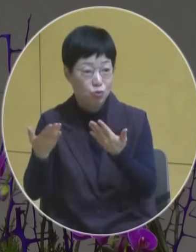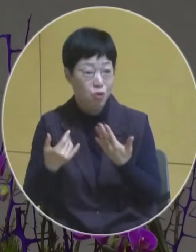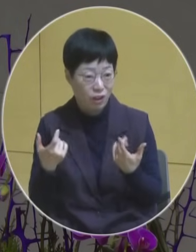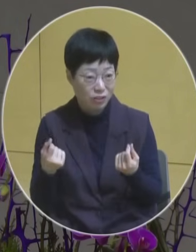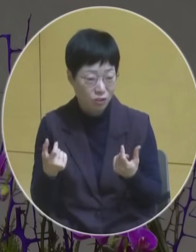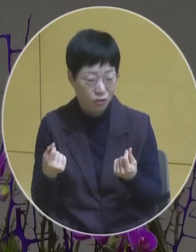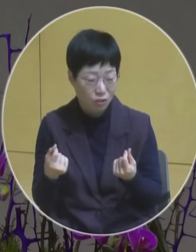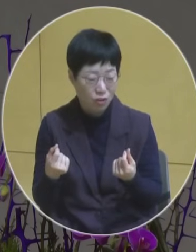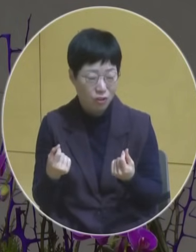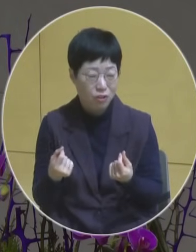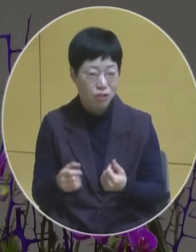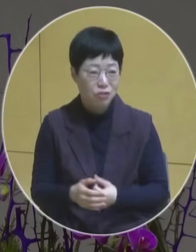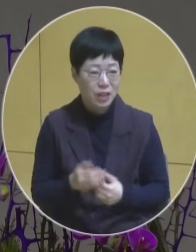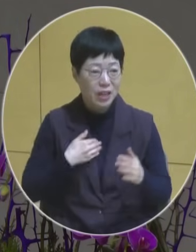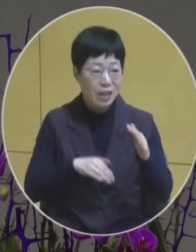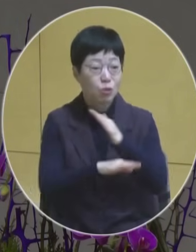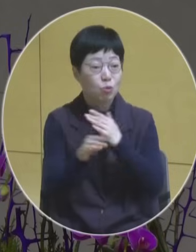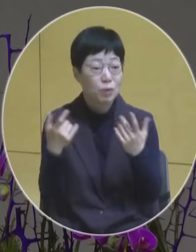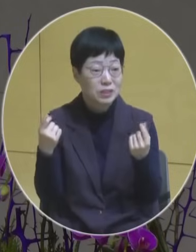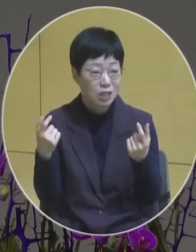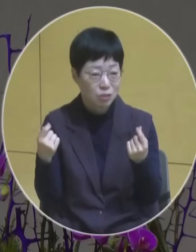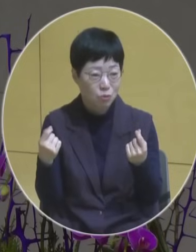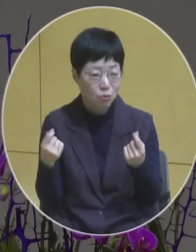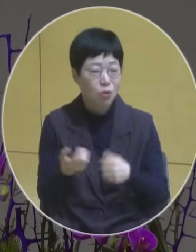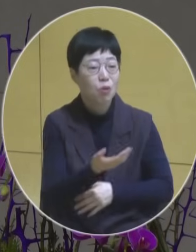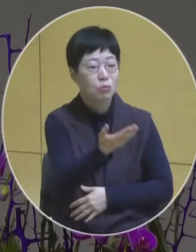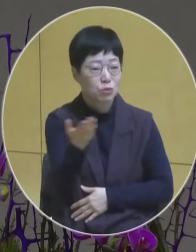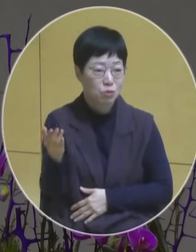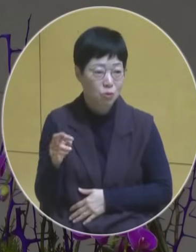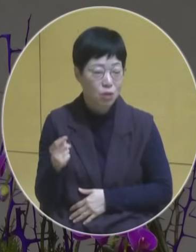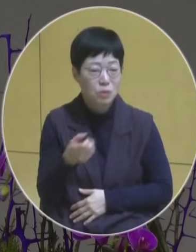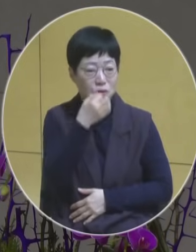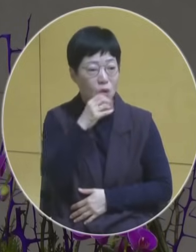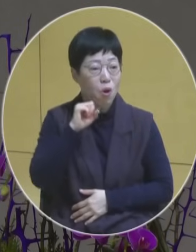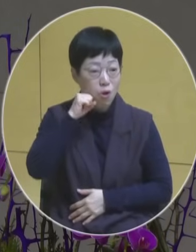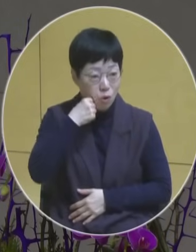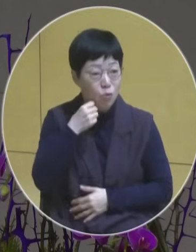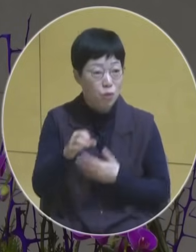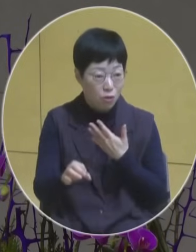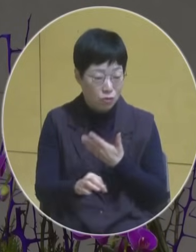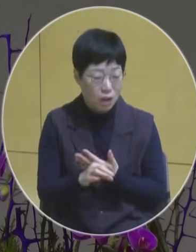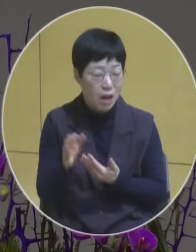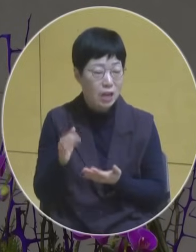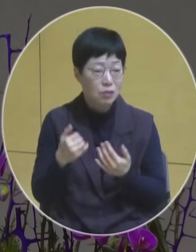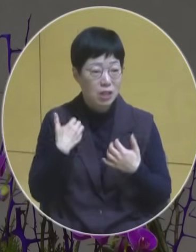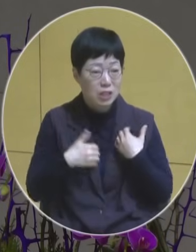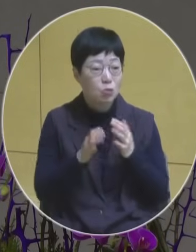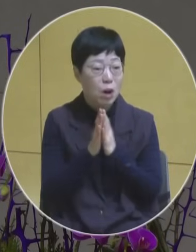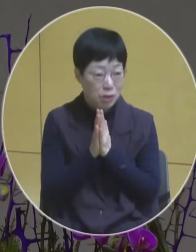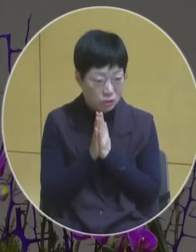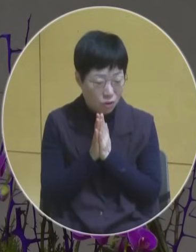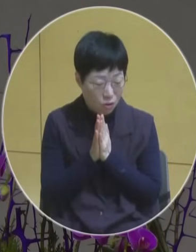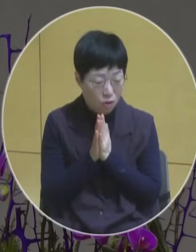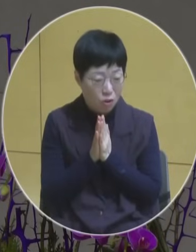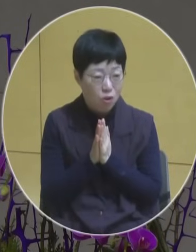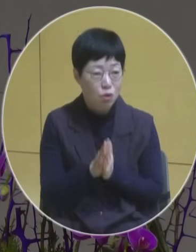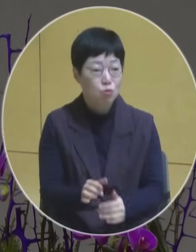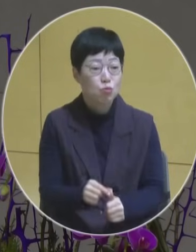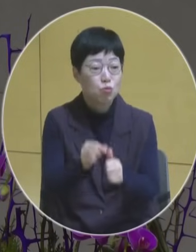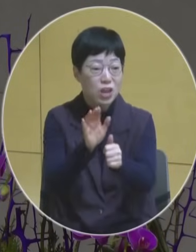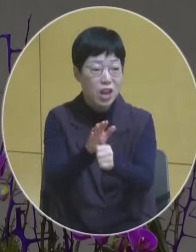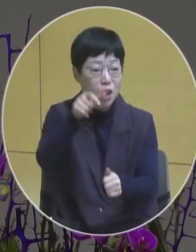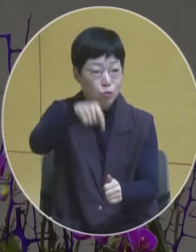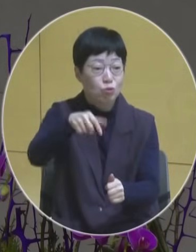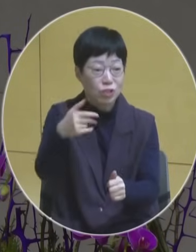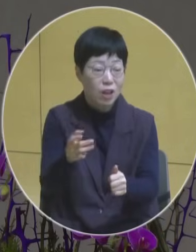가족들은 그렇게 할 때가 참 많습니다. 여러분들도 힘들고 어려우면 하나님께 기도하면서 구제하시면